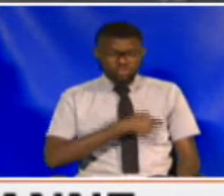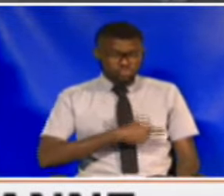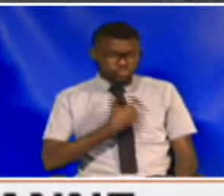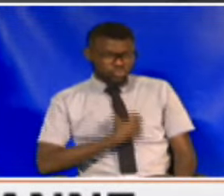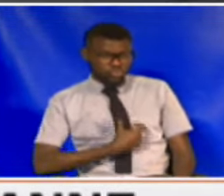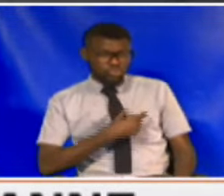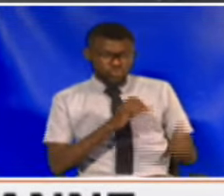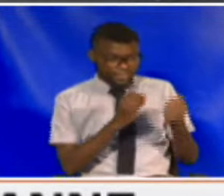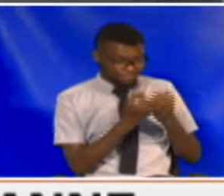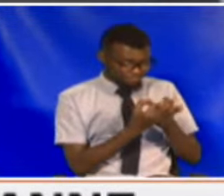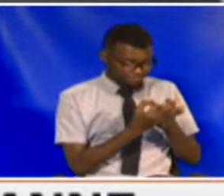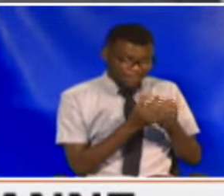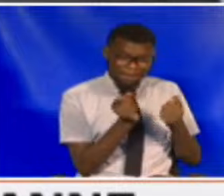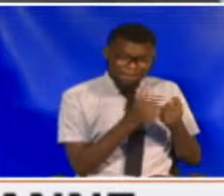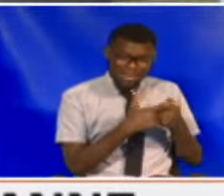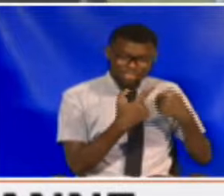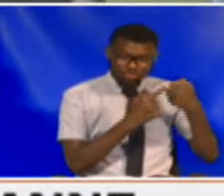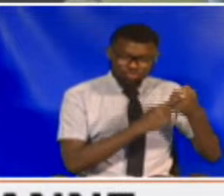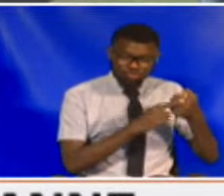mwaka 2024.